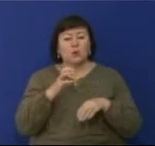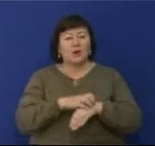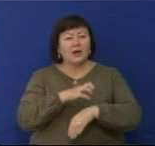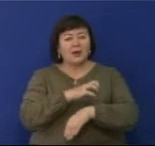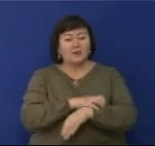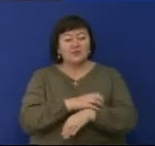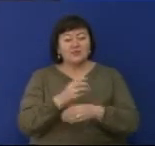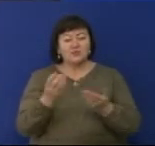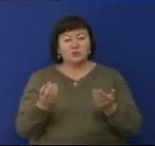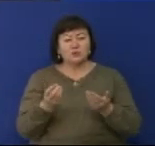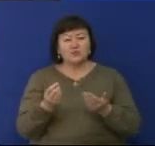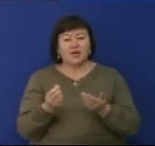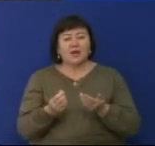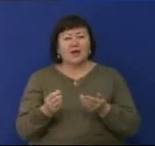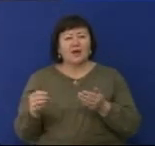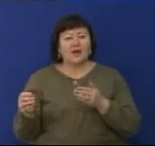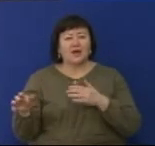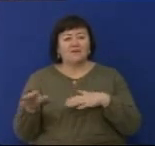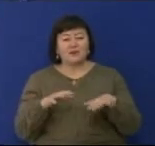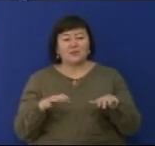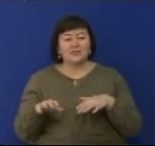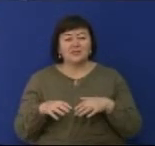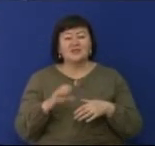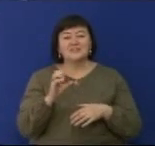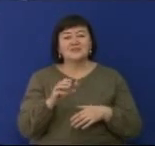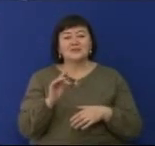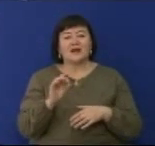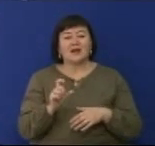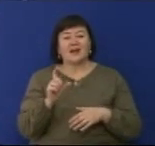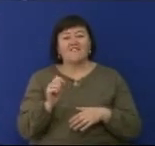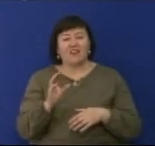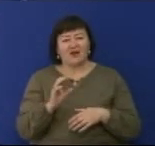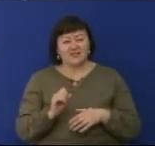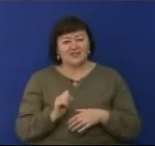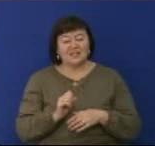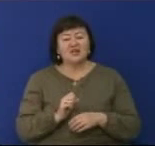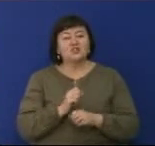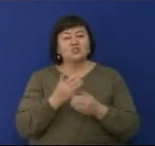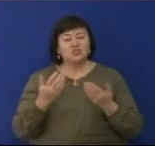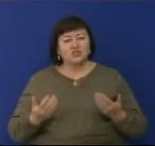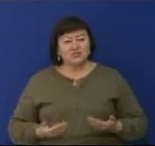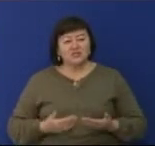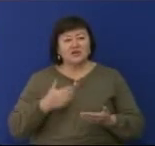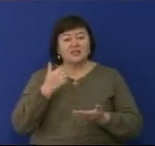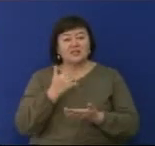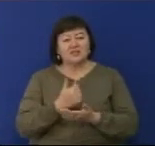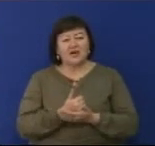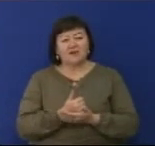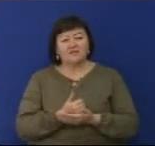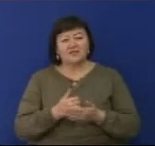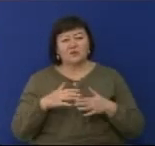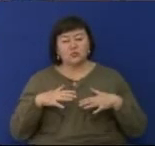обналичивание денег отсутствие требований по страхованию жизни залогового имущества главное условие на момент подачи заявки